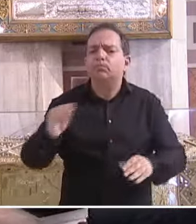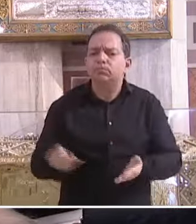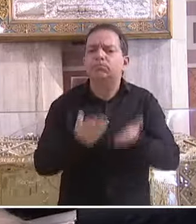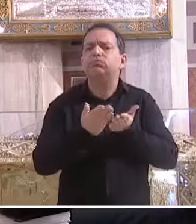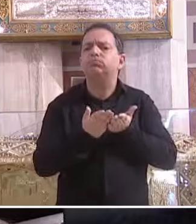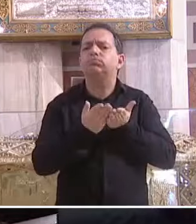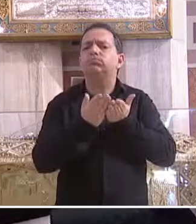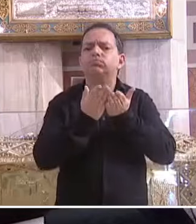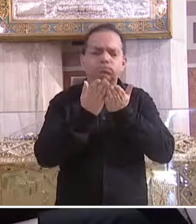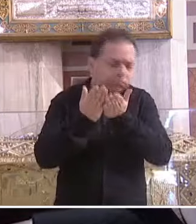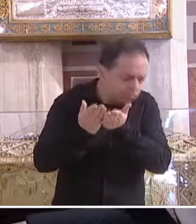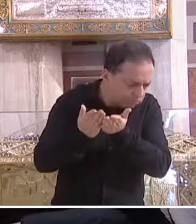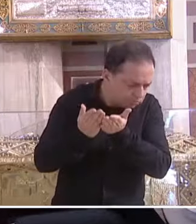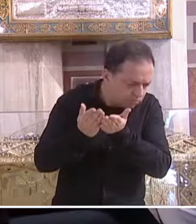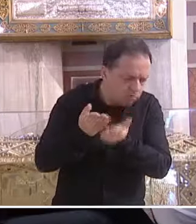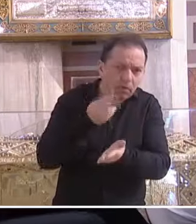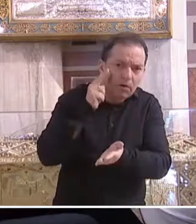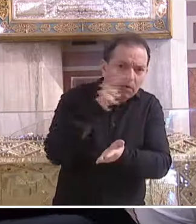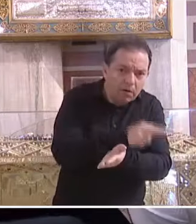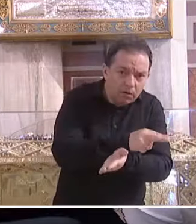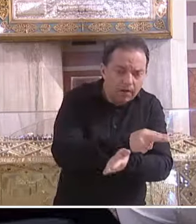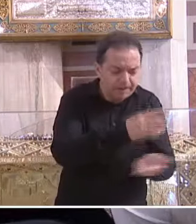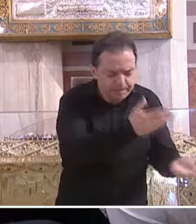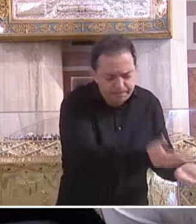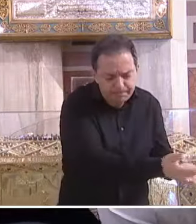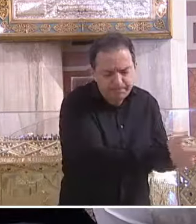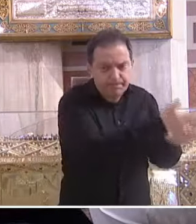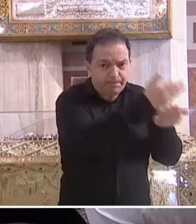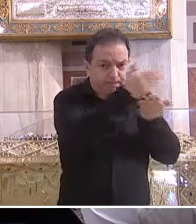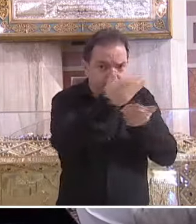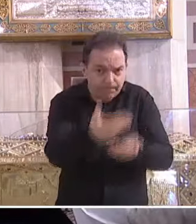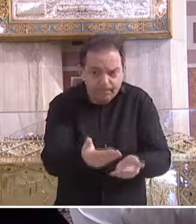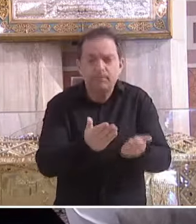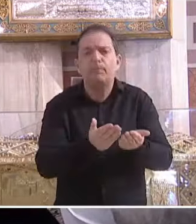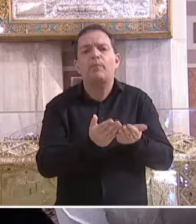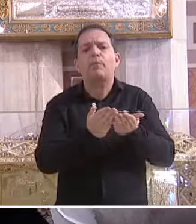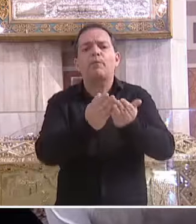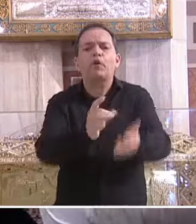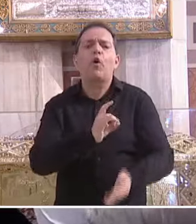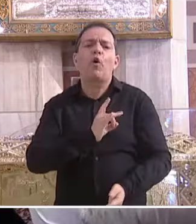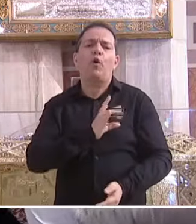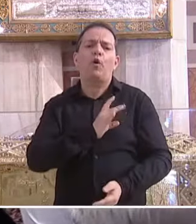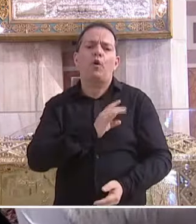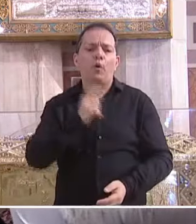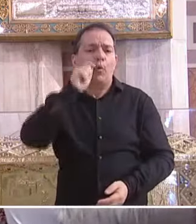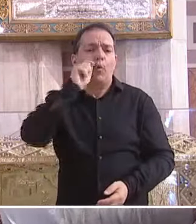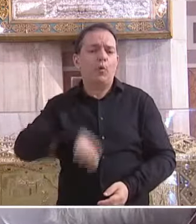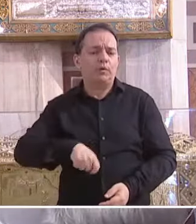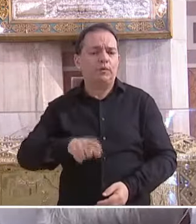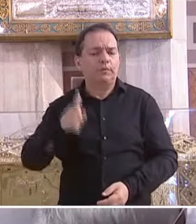περισυνέλεξαν με δέος και σεβασμό και το μετέφεραν στην Οδυσσό, ώσπου